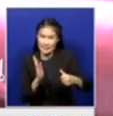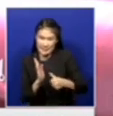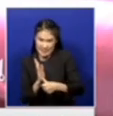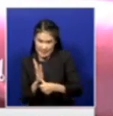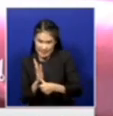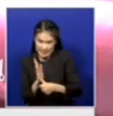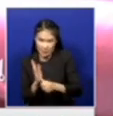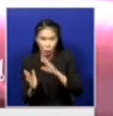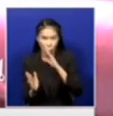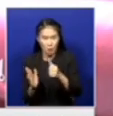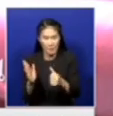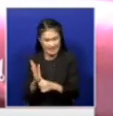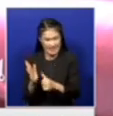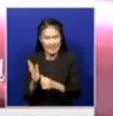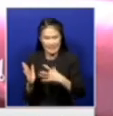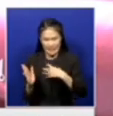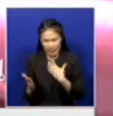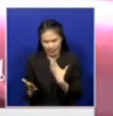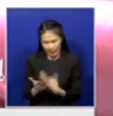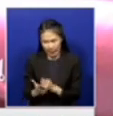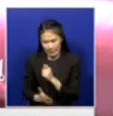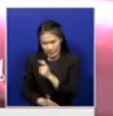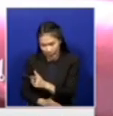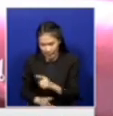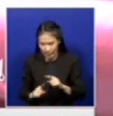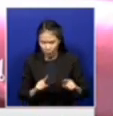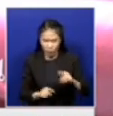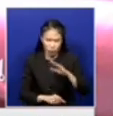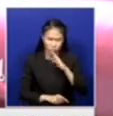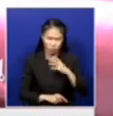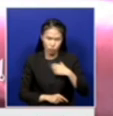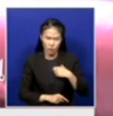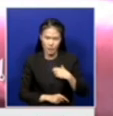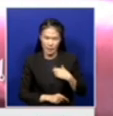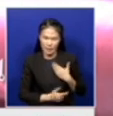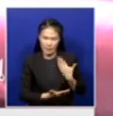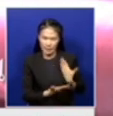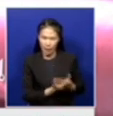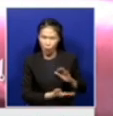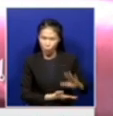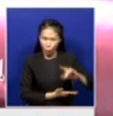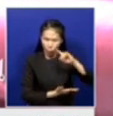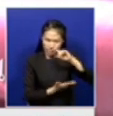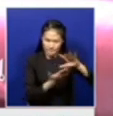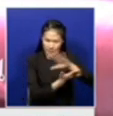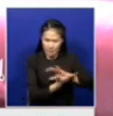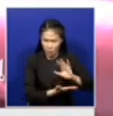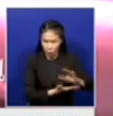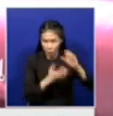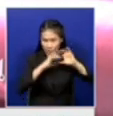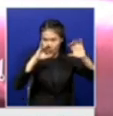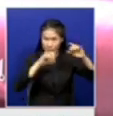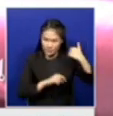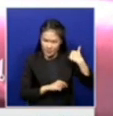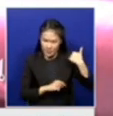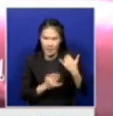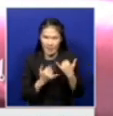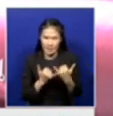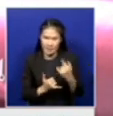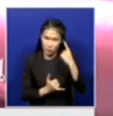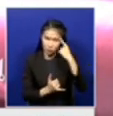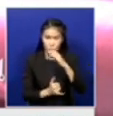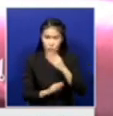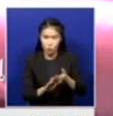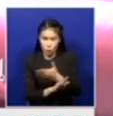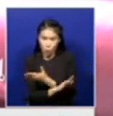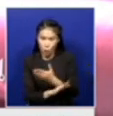าของท่านก่อนกู้ผมเชื่อว่าทุกท่านที่นั่งอยู่บัลลังก์เนี่ยนะครับท่านนายกรวมไปถึงท่านรัฐมนตรี